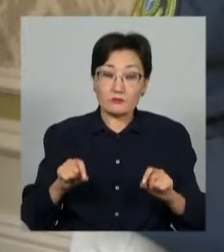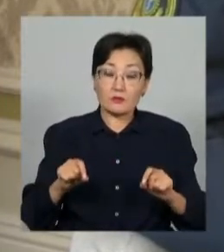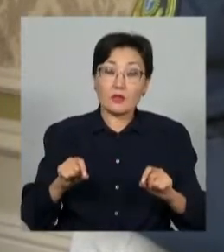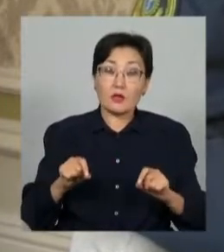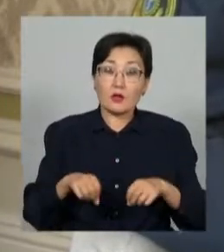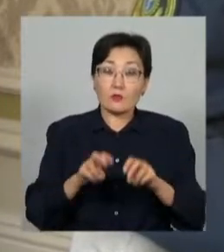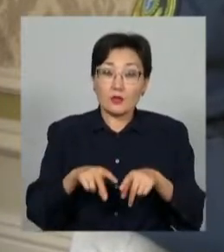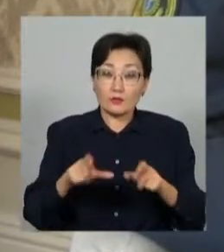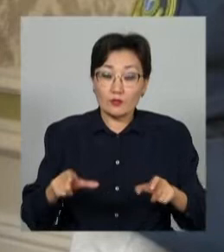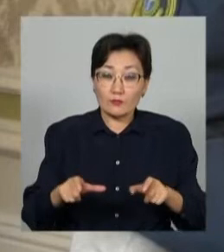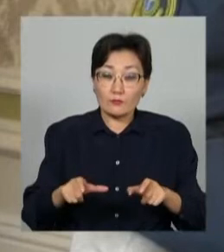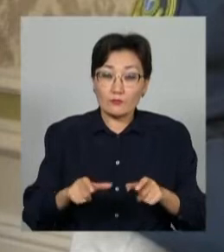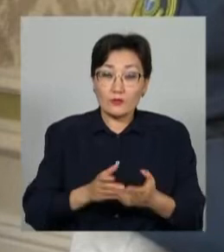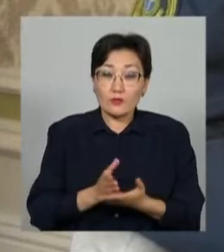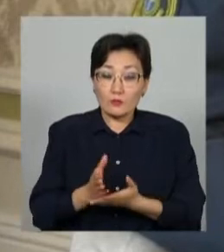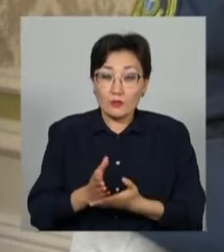мекемелердің мамандары шығу арқылы